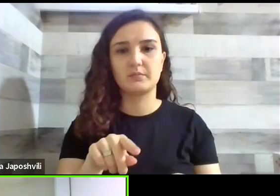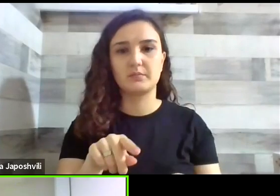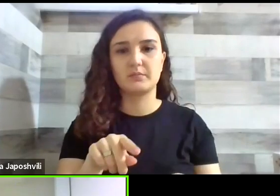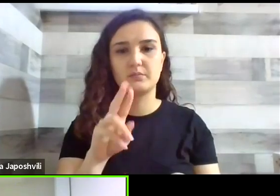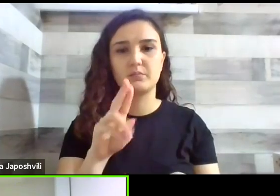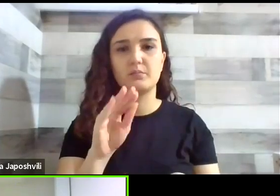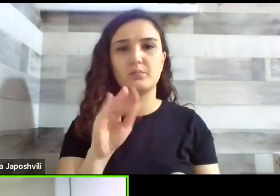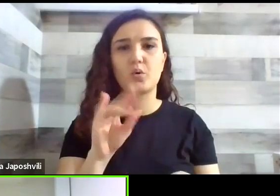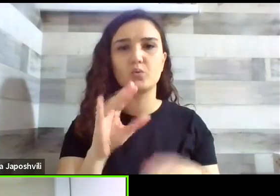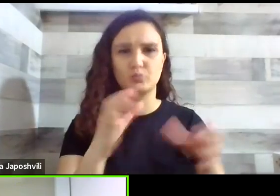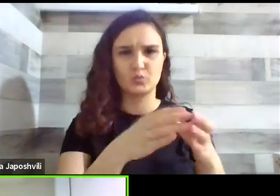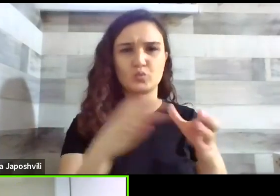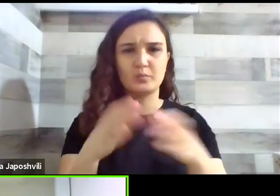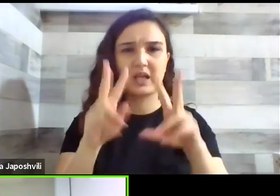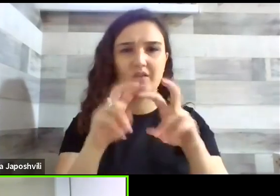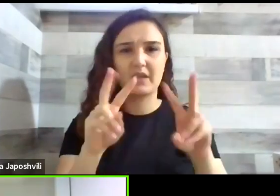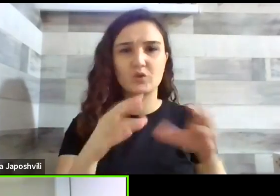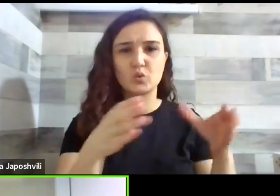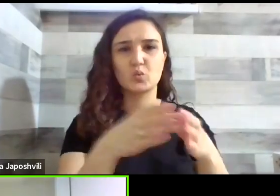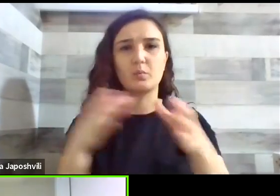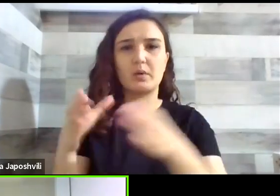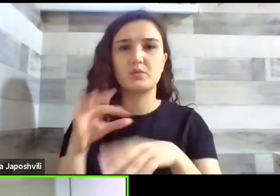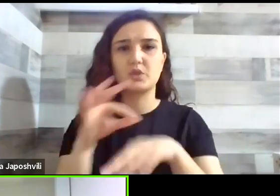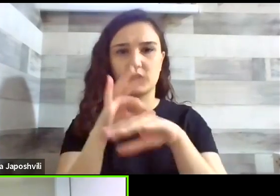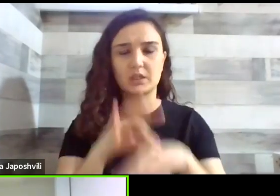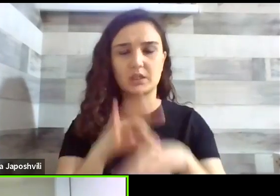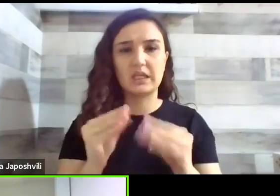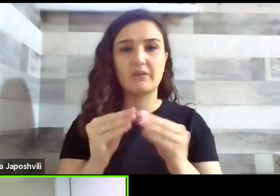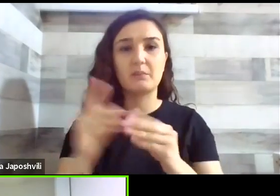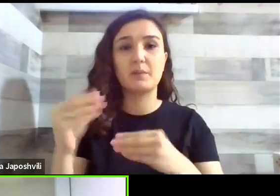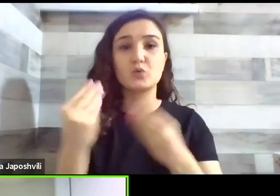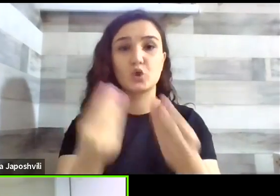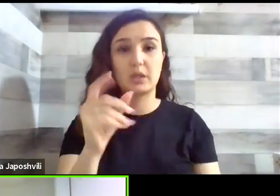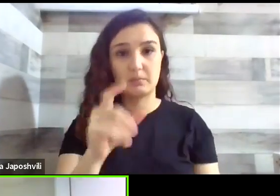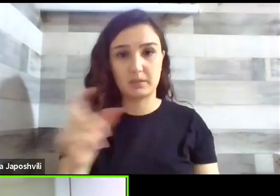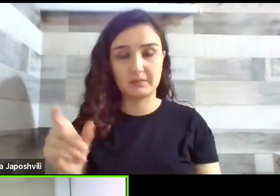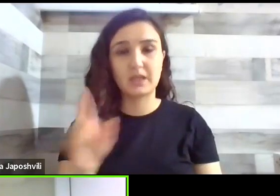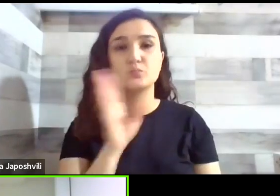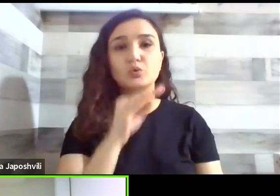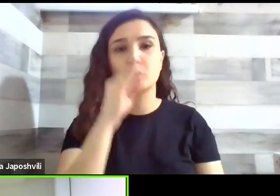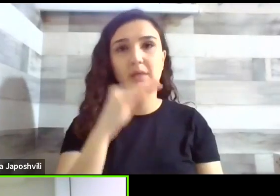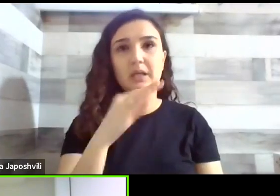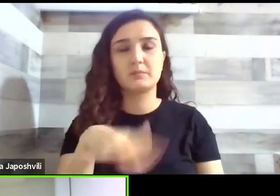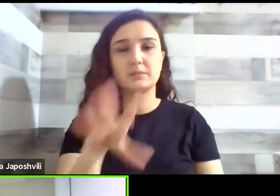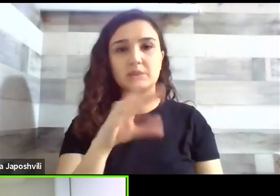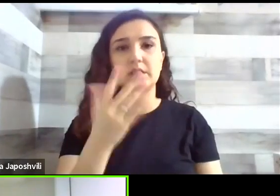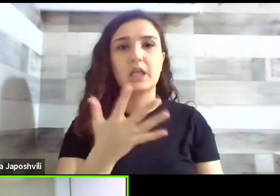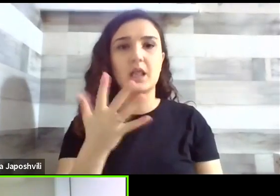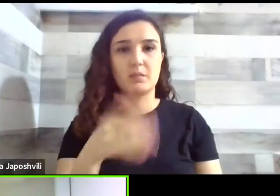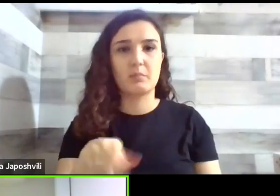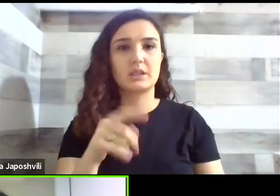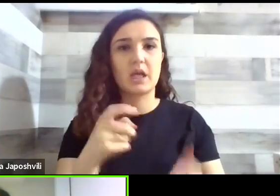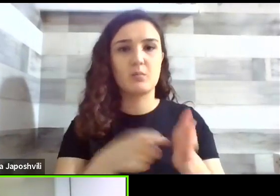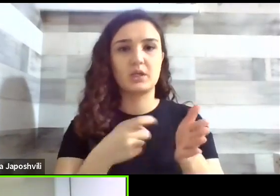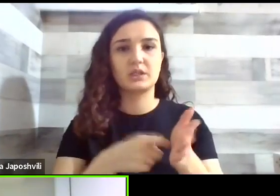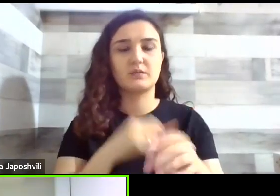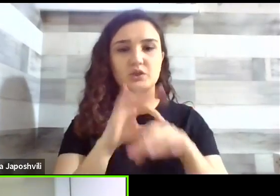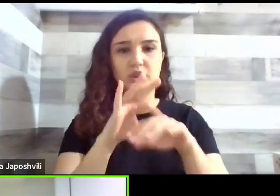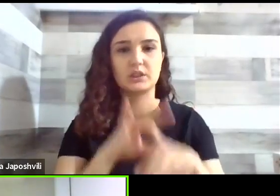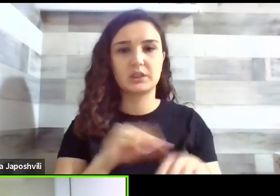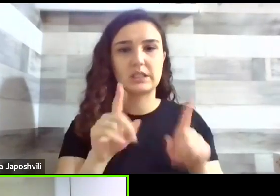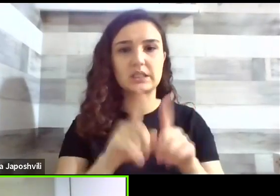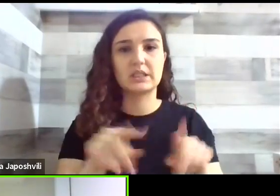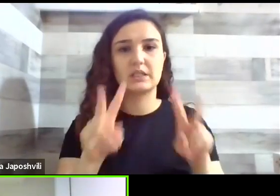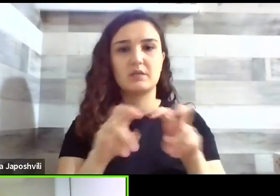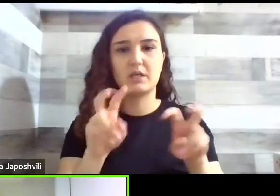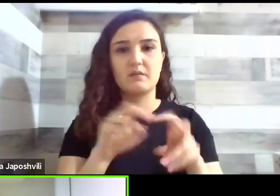ჯგუფებიც ჩატარდა იგივე პროვაიდერებთან, შობლებთან ალბათ გამოკითხვა ჩატარდა და ესეთი კვლევა